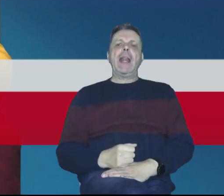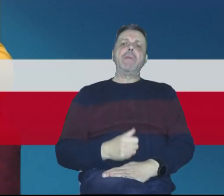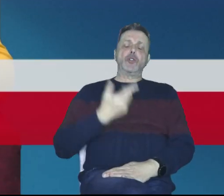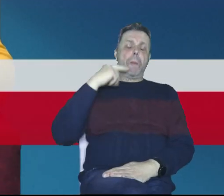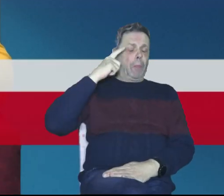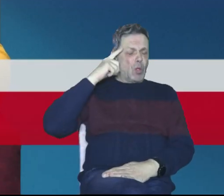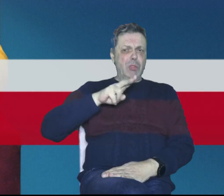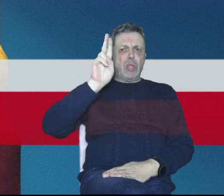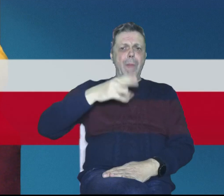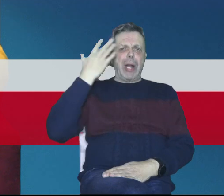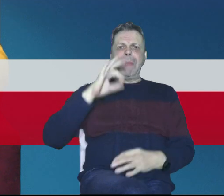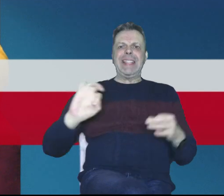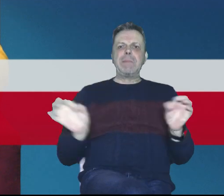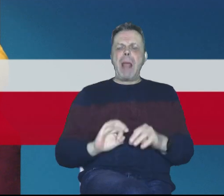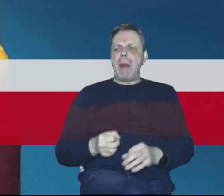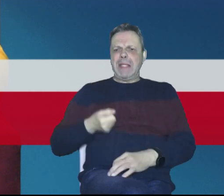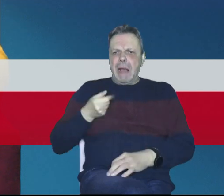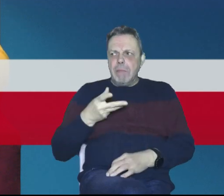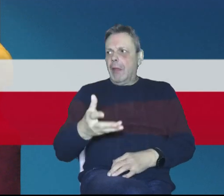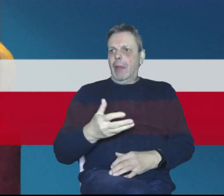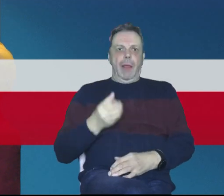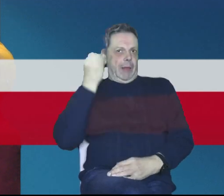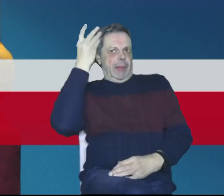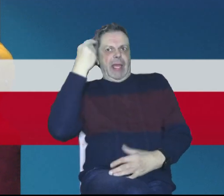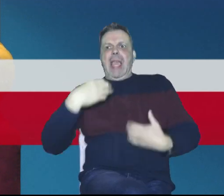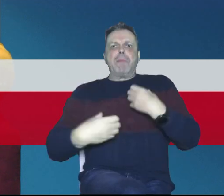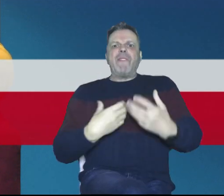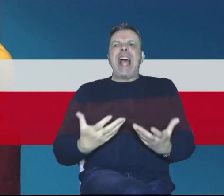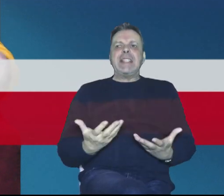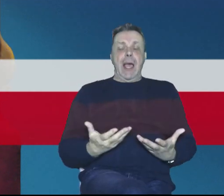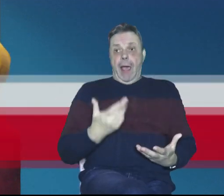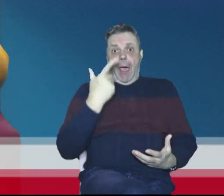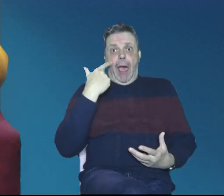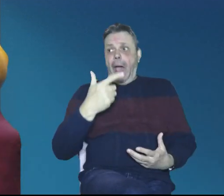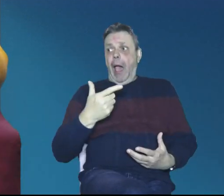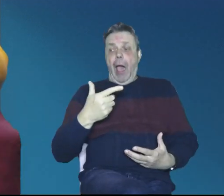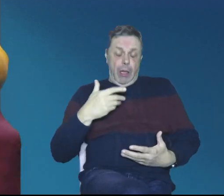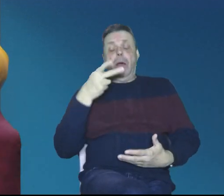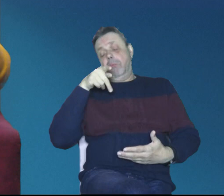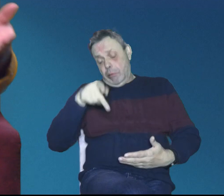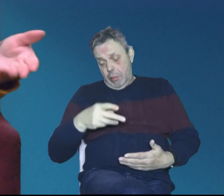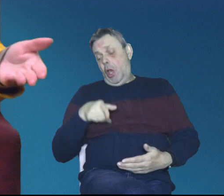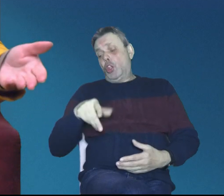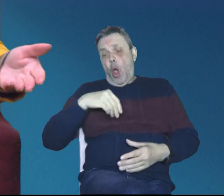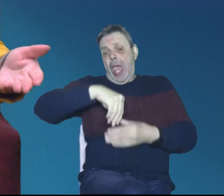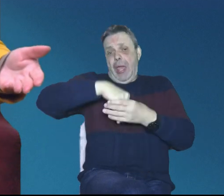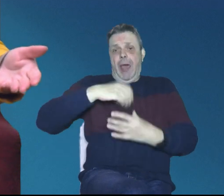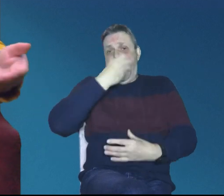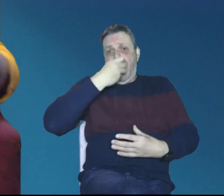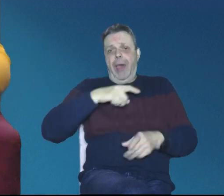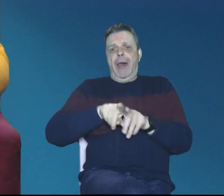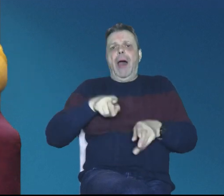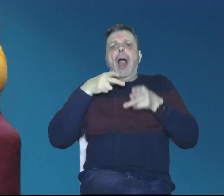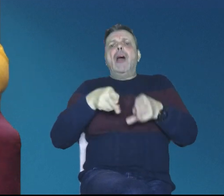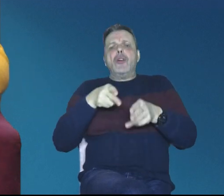petlju. U smislu da mora biti spreman i za niz improvizacija, ali na improvizacijama je naslonjena komedija